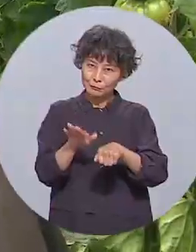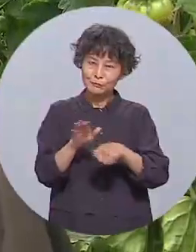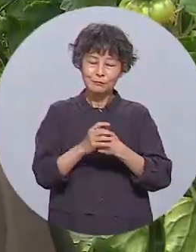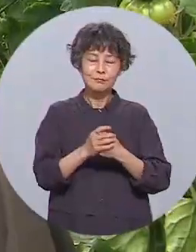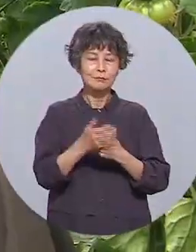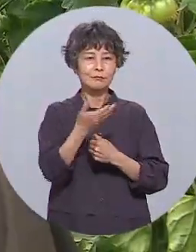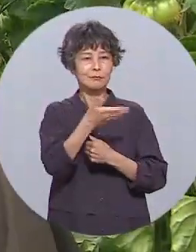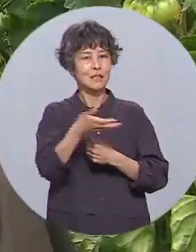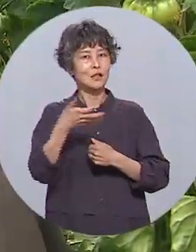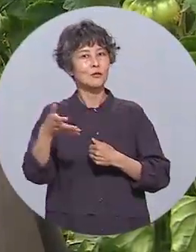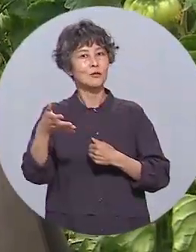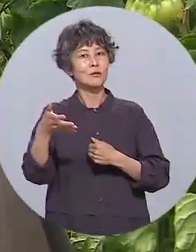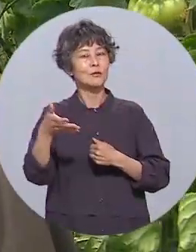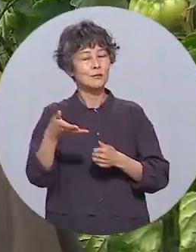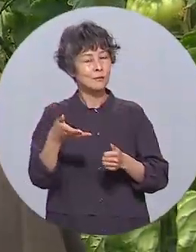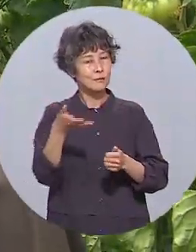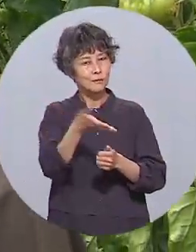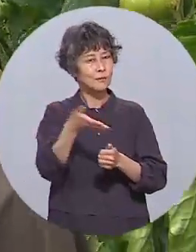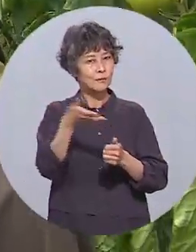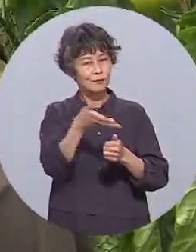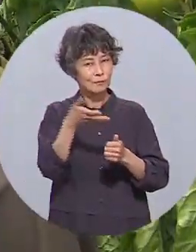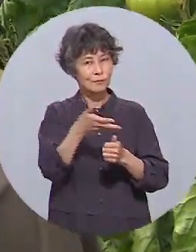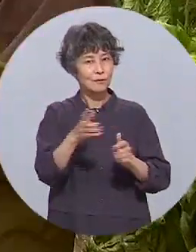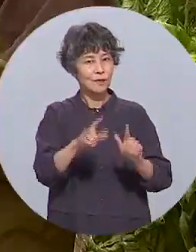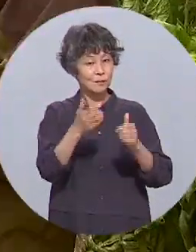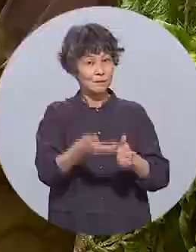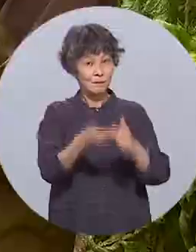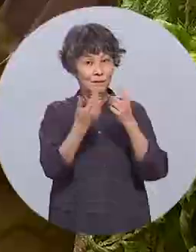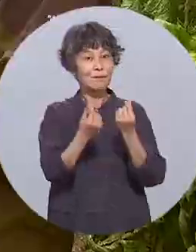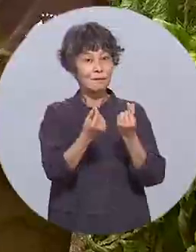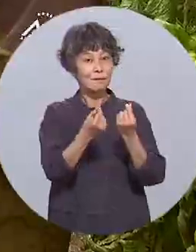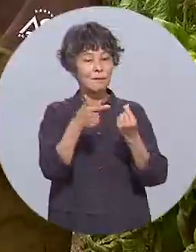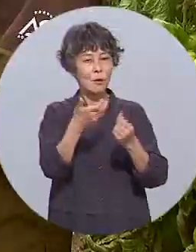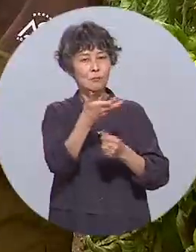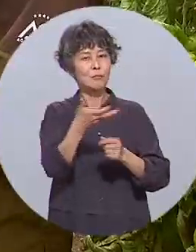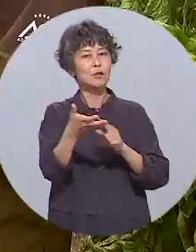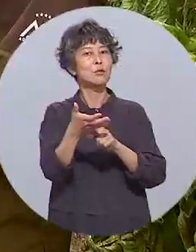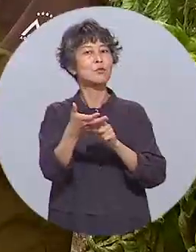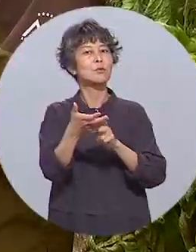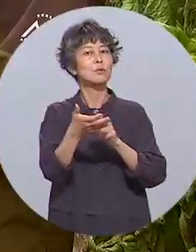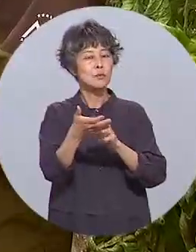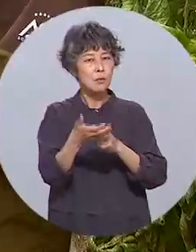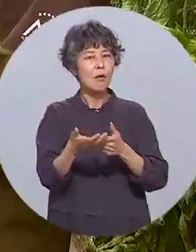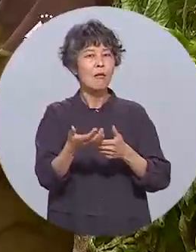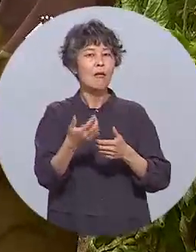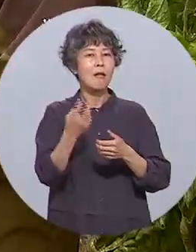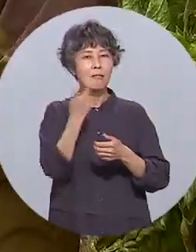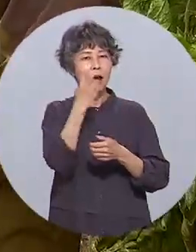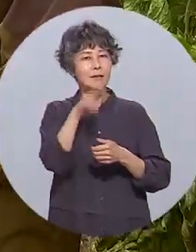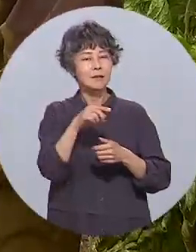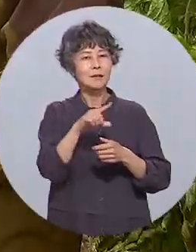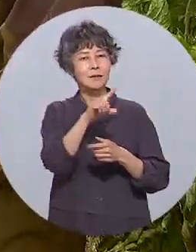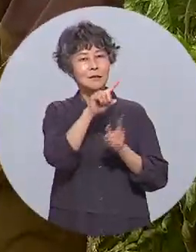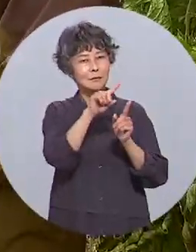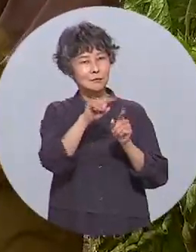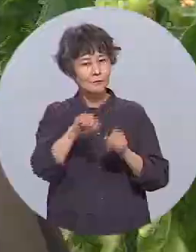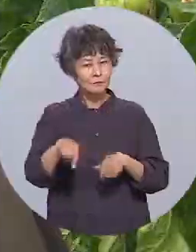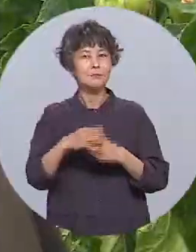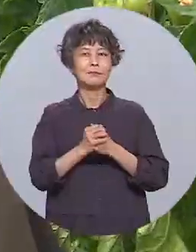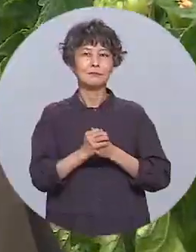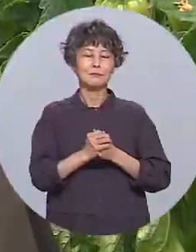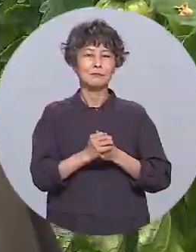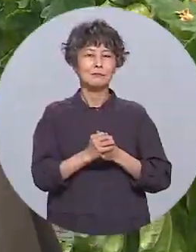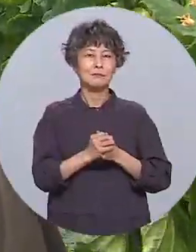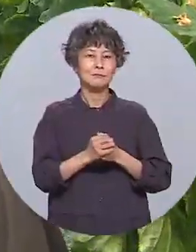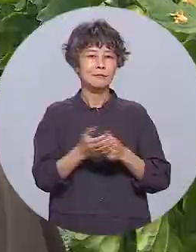か？はい、 やっぱり水を植物ってあげるじゃないですか。 それをできるだけですね、あの絞るんですね。 少なくしちゃうんですか？ はい、あん